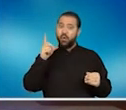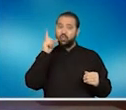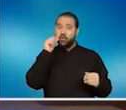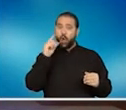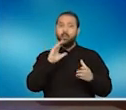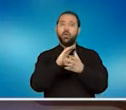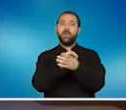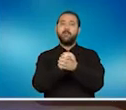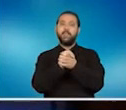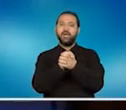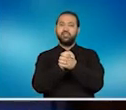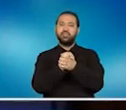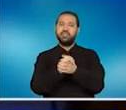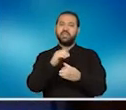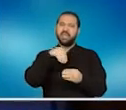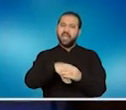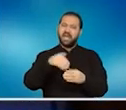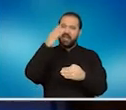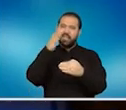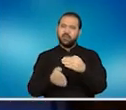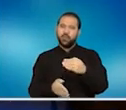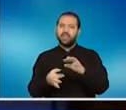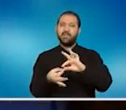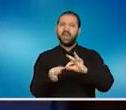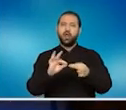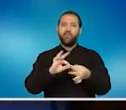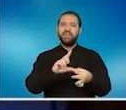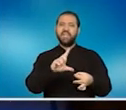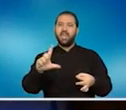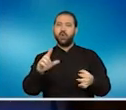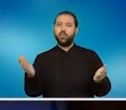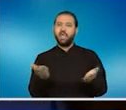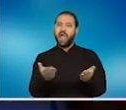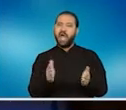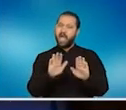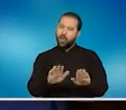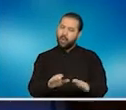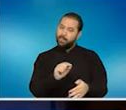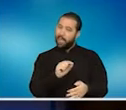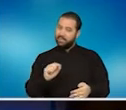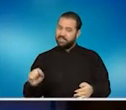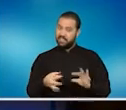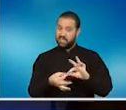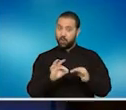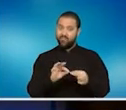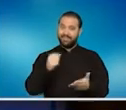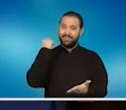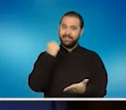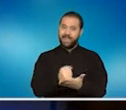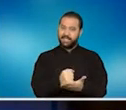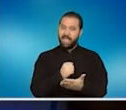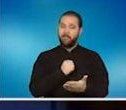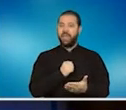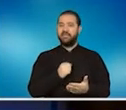omul păcii. Chiar în ultimele cuvinte ale sale, care au rămas cuvinte de